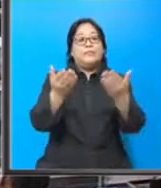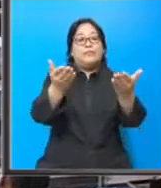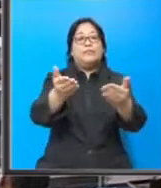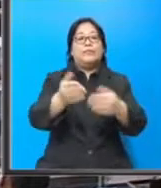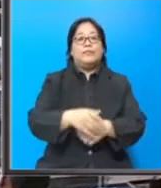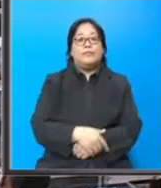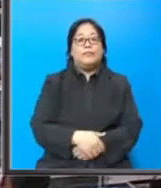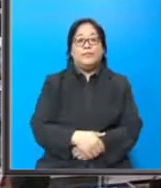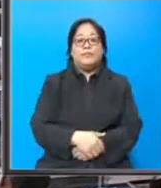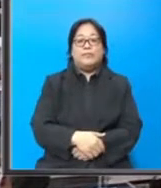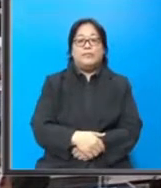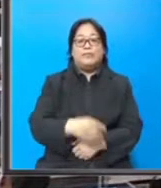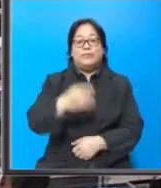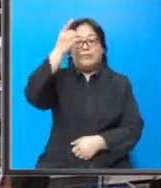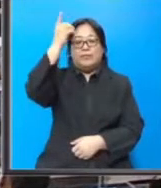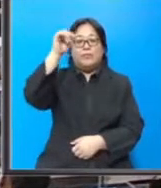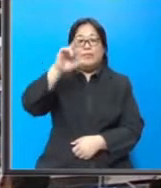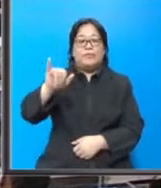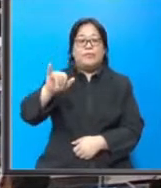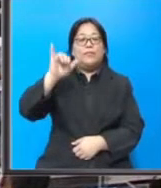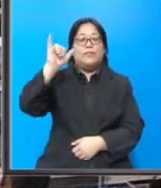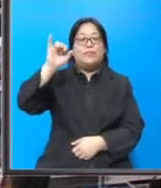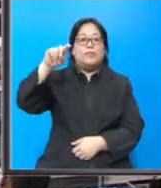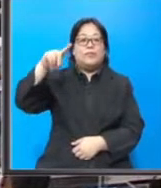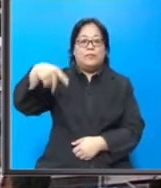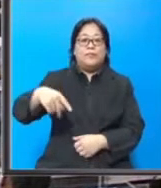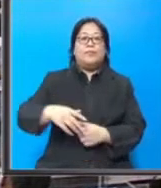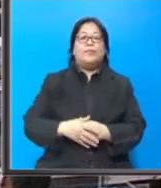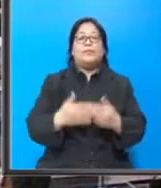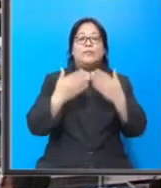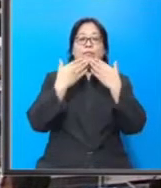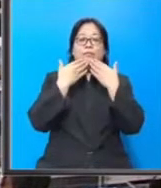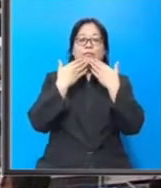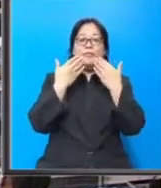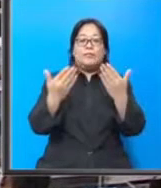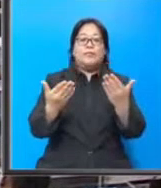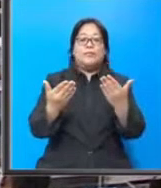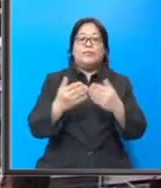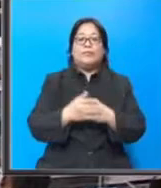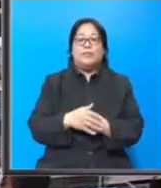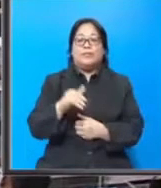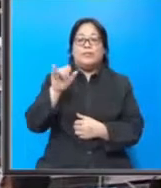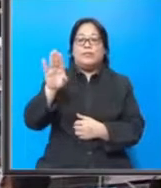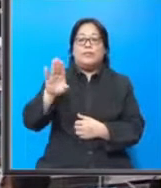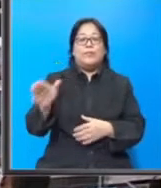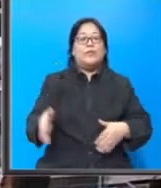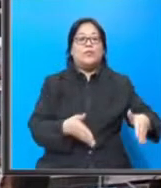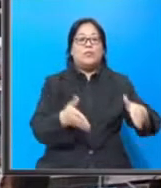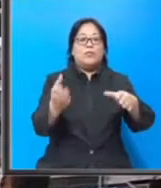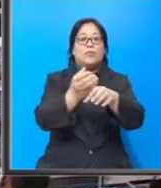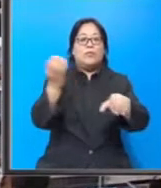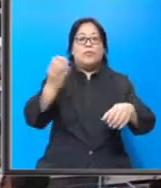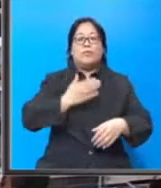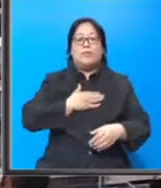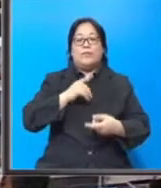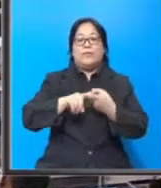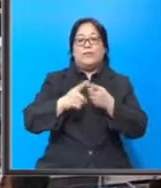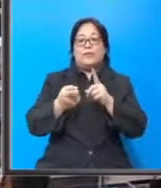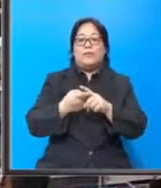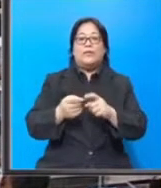Silakan. Datuk Seri Yang di-Pertua, terima kasih Yang Berhormat Sungai Buloh, my learned